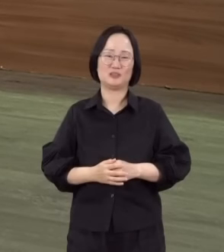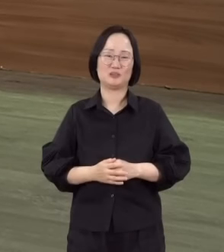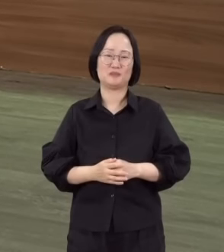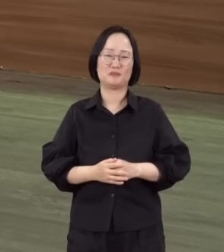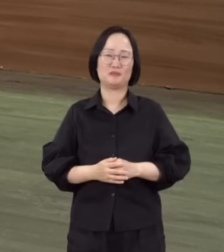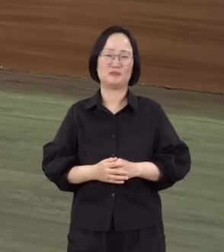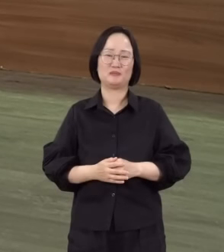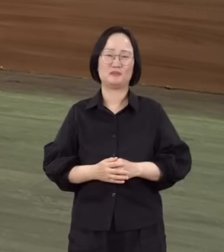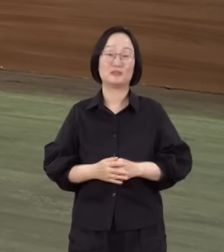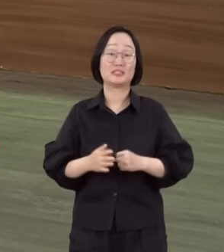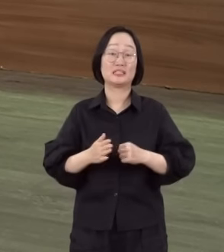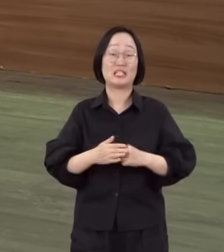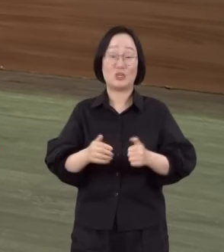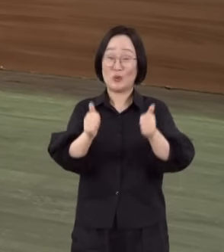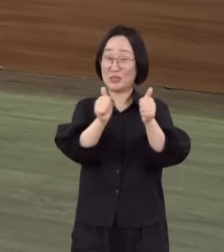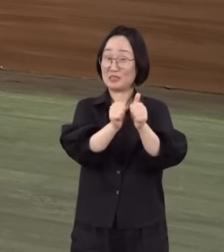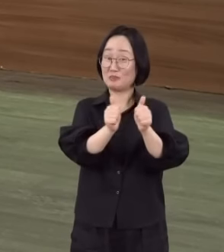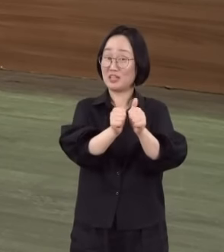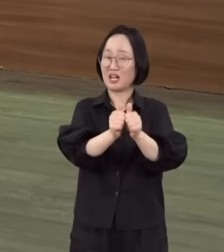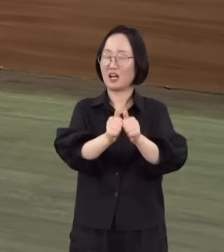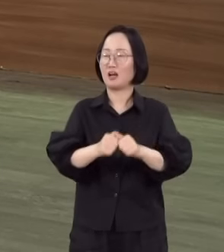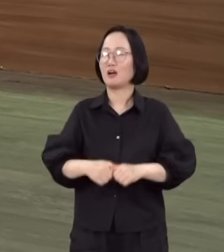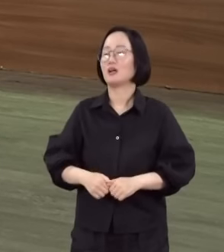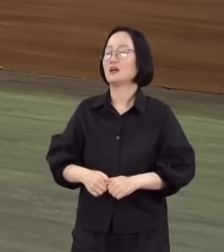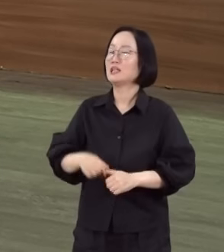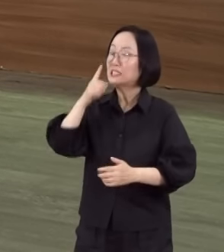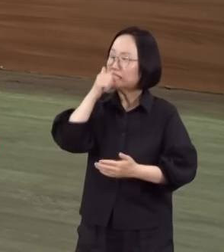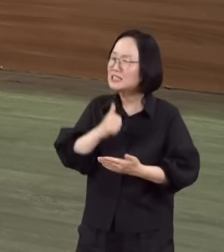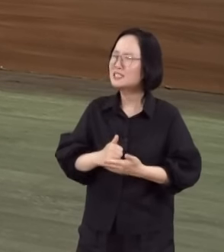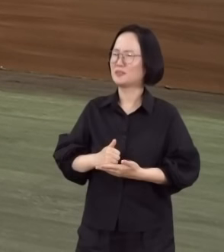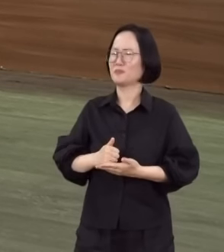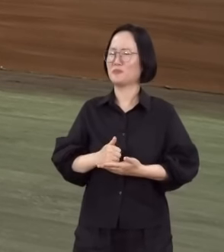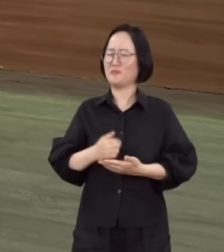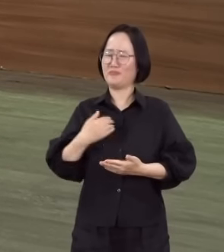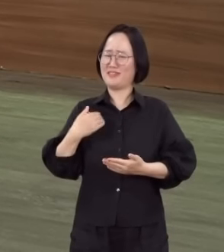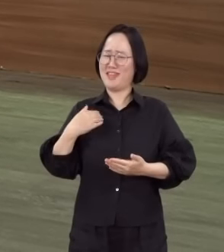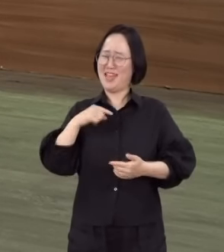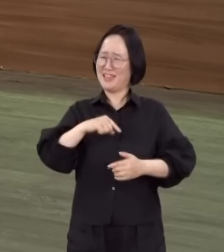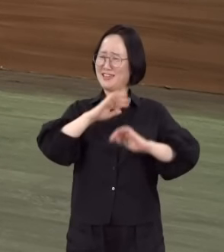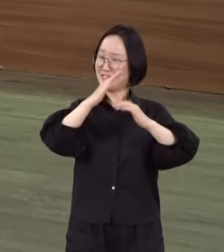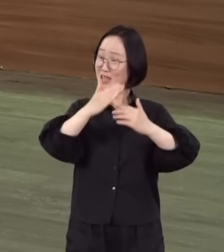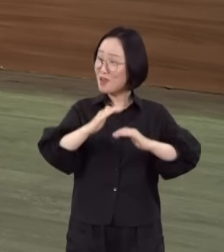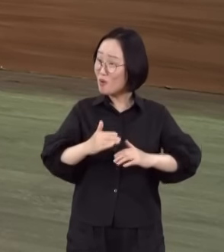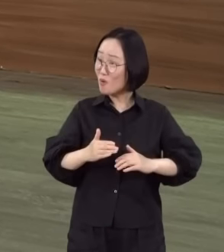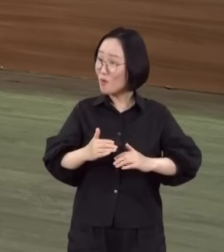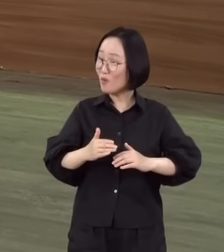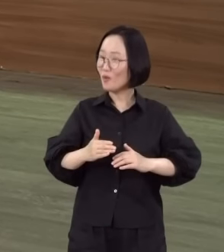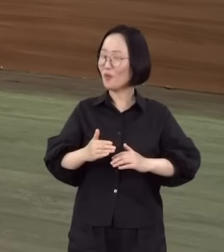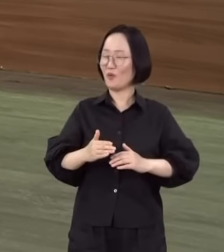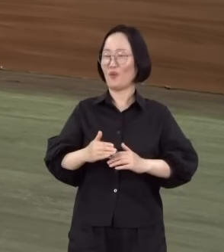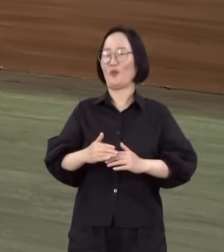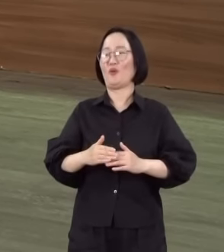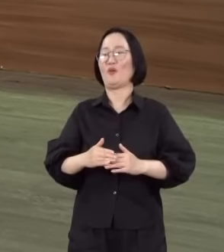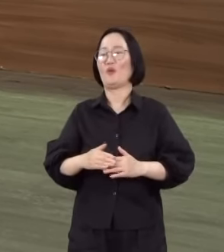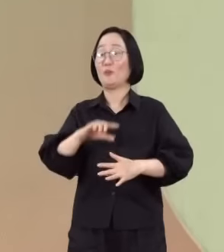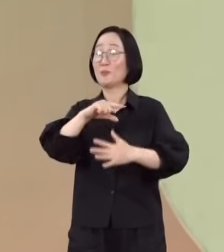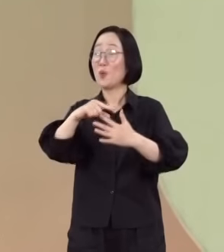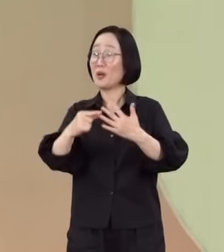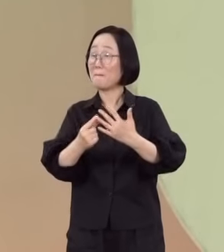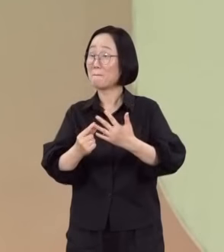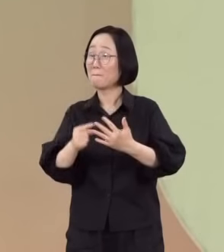드시더라 그러면서이 거사님이 스님이 이야기를 소나무에서 꼭 얘기해 주세요